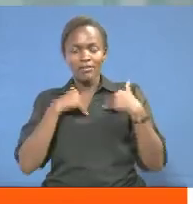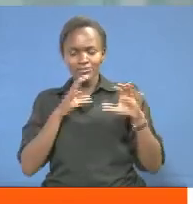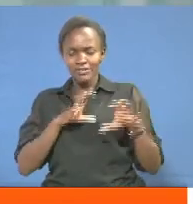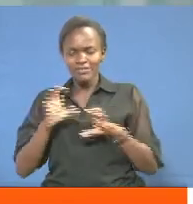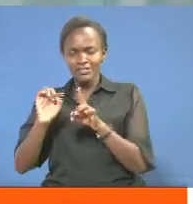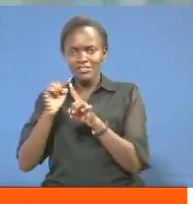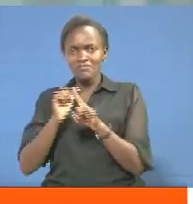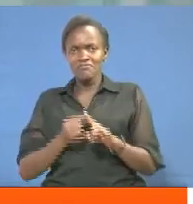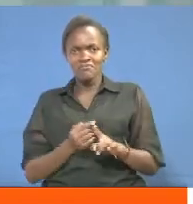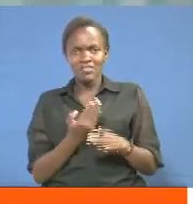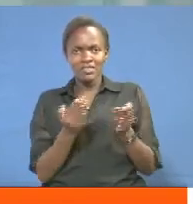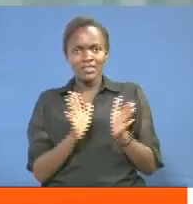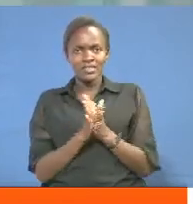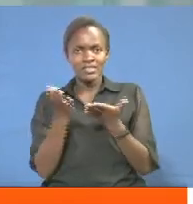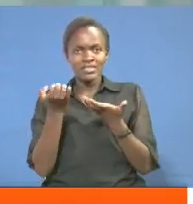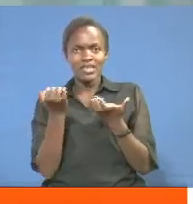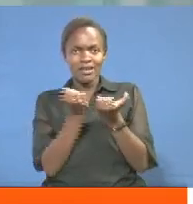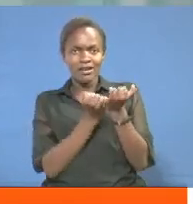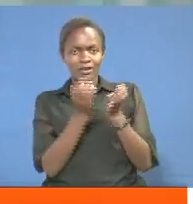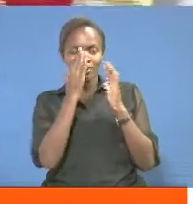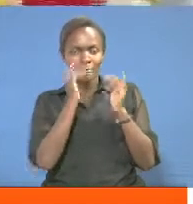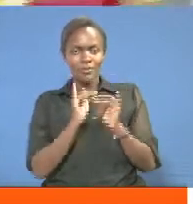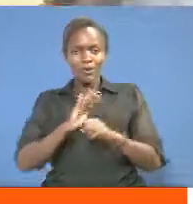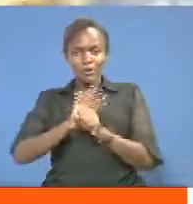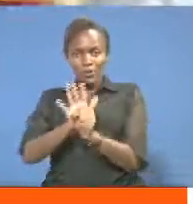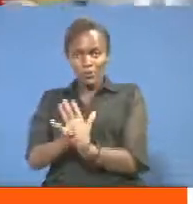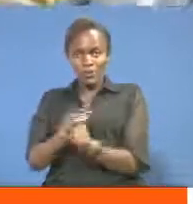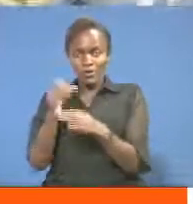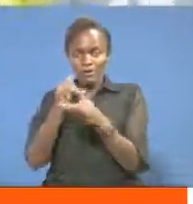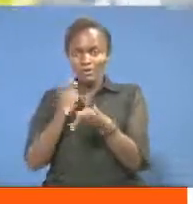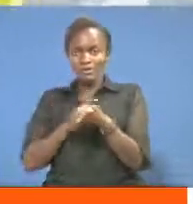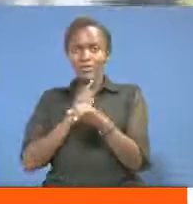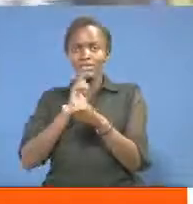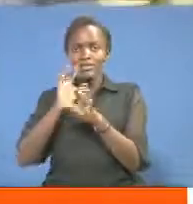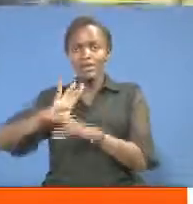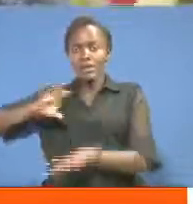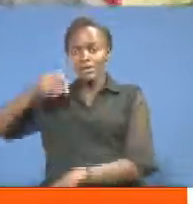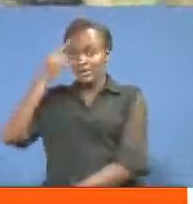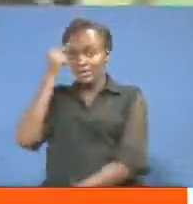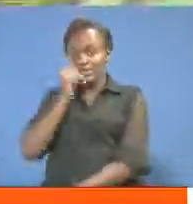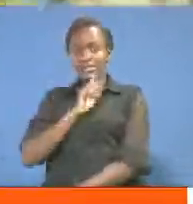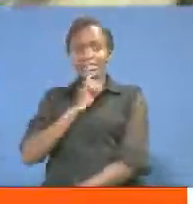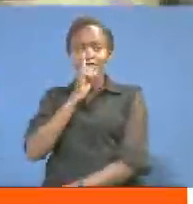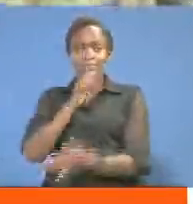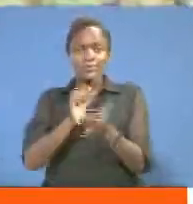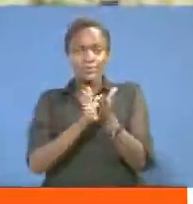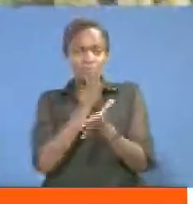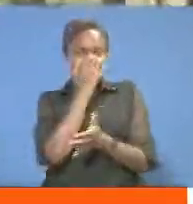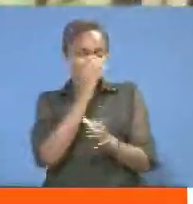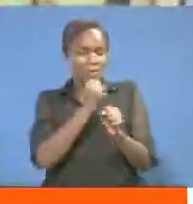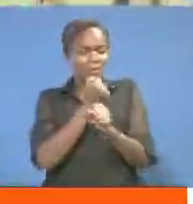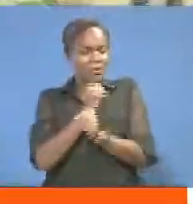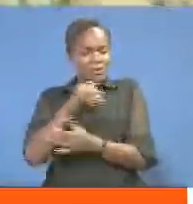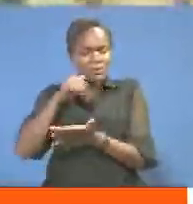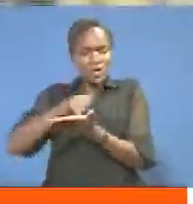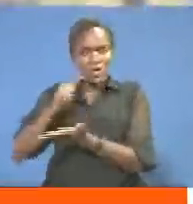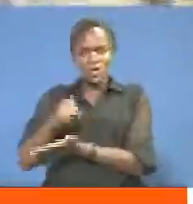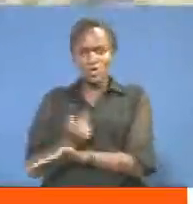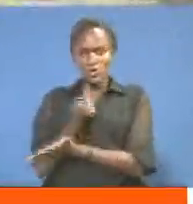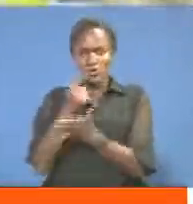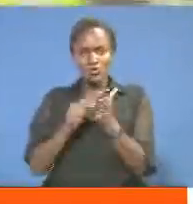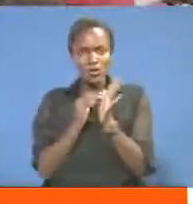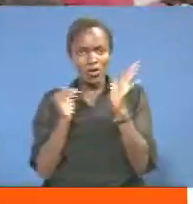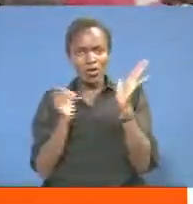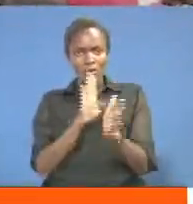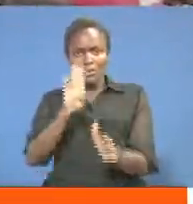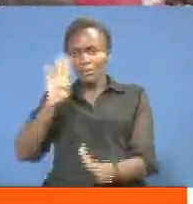wanataabika na hali ngumu ya kiuchumi kwa sababu ya janga la corona. Alipozungumza kaunti ya Narok, Ruto alisema kuwa hawezi kujiingiza katika kupinga